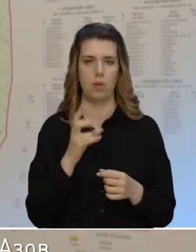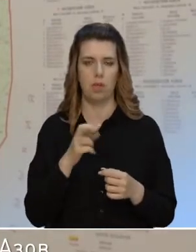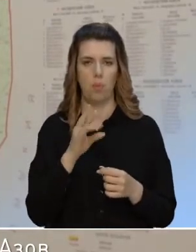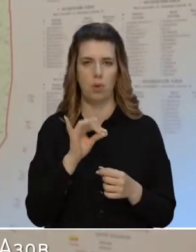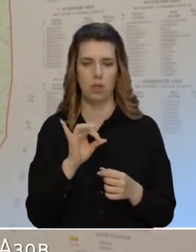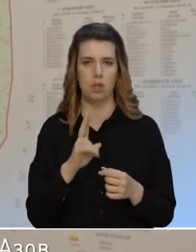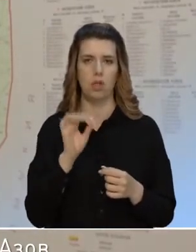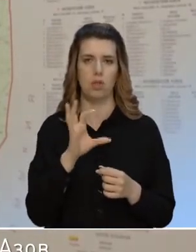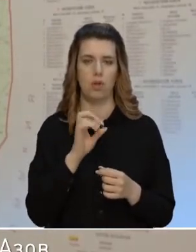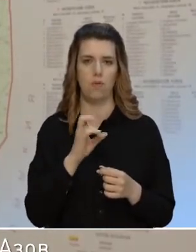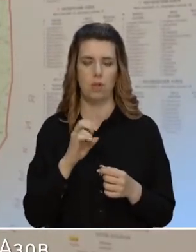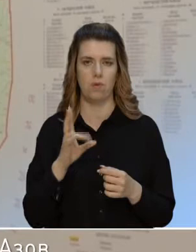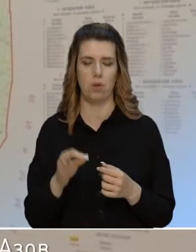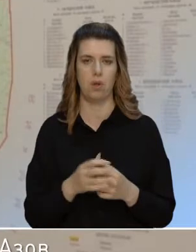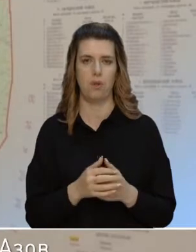поддержку, соответственно, это